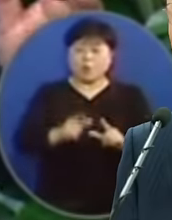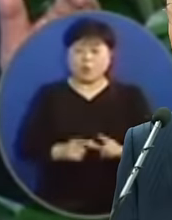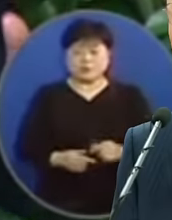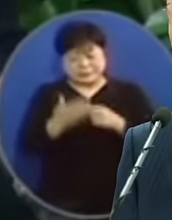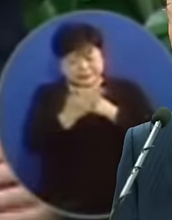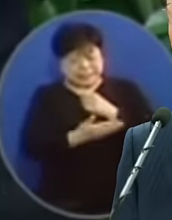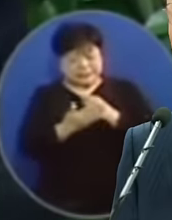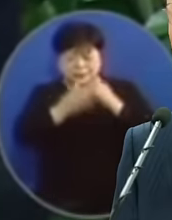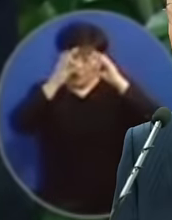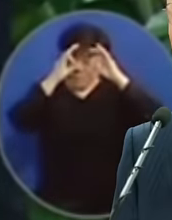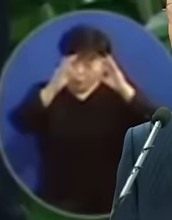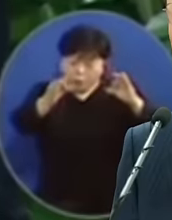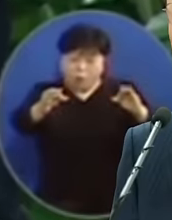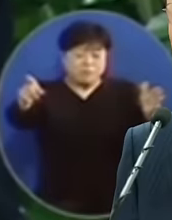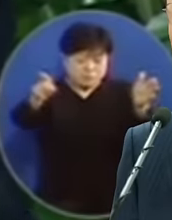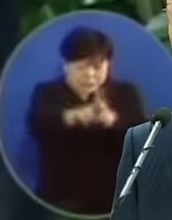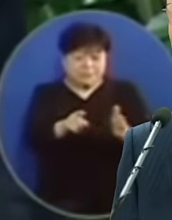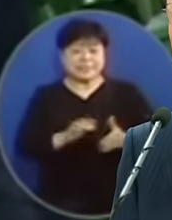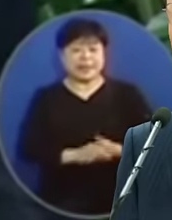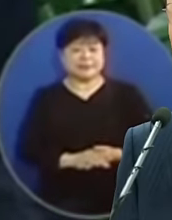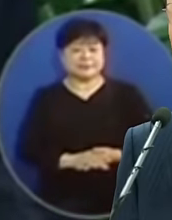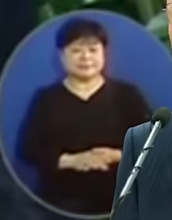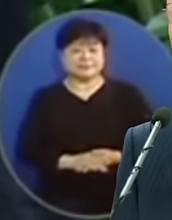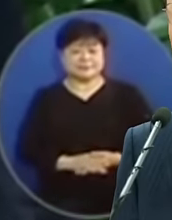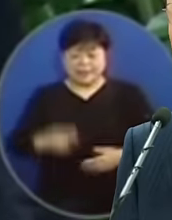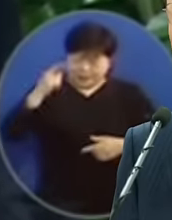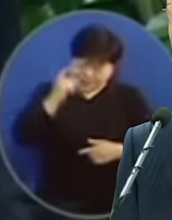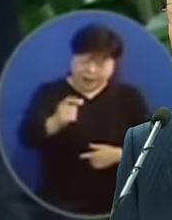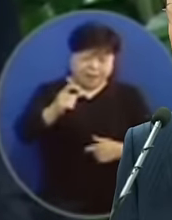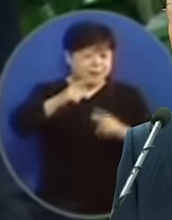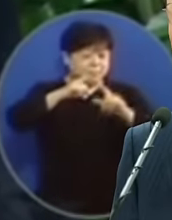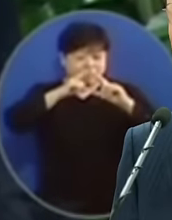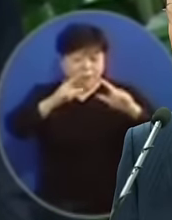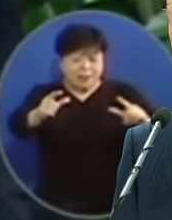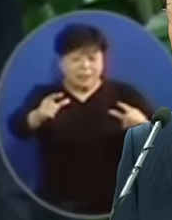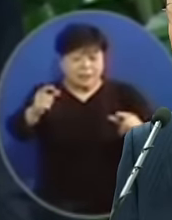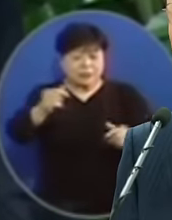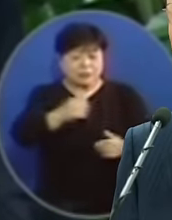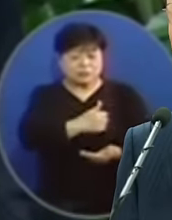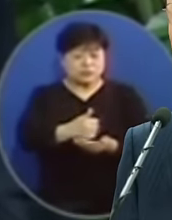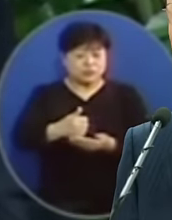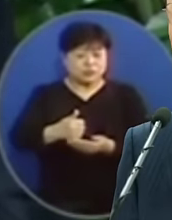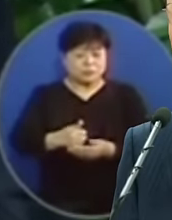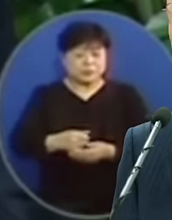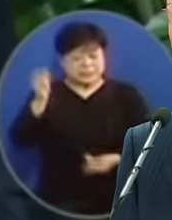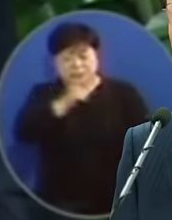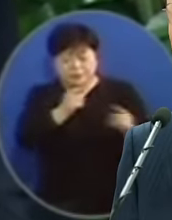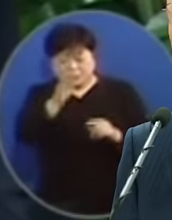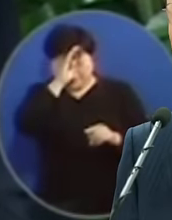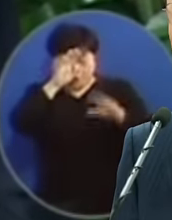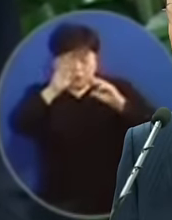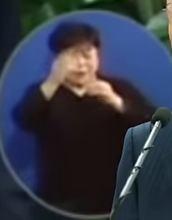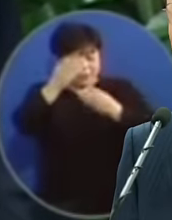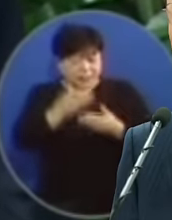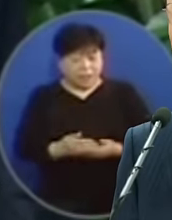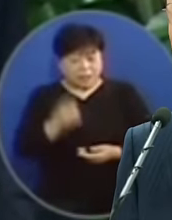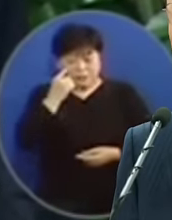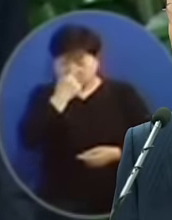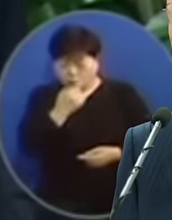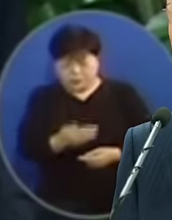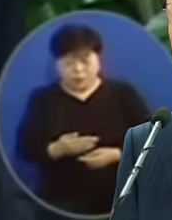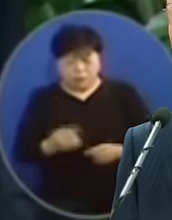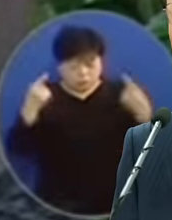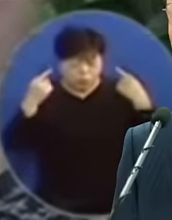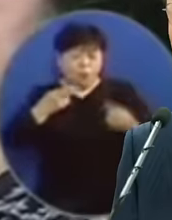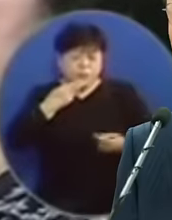사진처럼 바라보고 믿습니다. 그리고 강하게 말하는 것입니다. 채찍에 맞음으로 나는 나았다. 눈에는 아무 증거 안 보이고 교회에